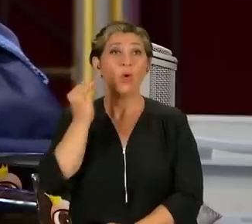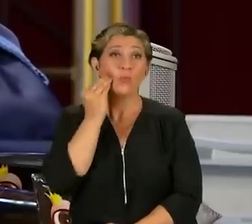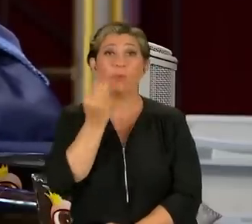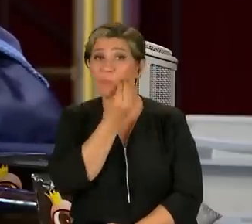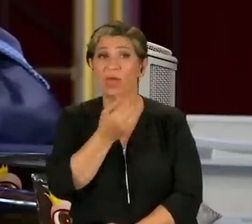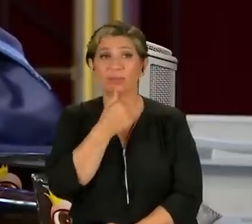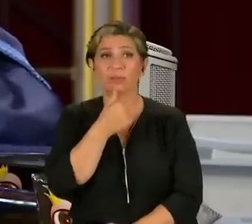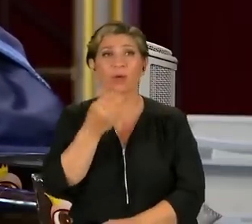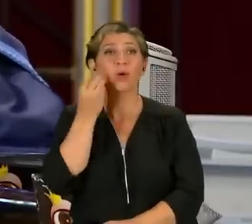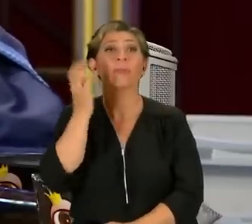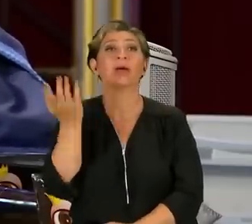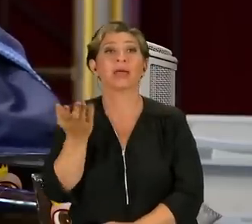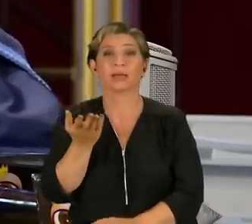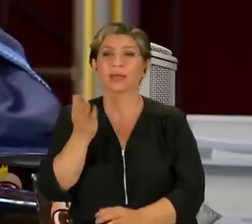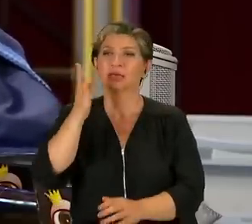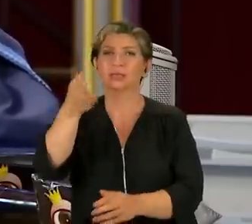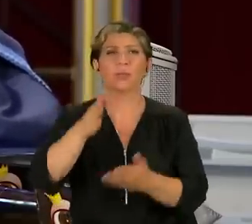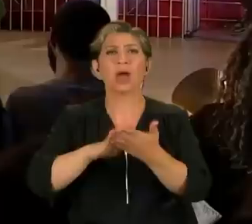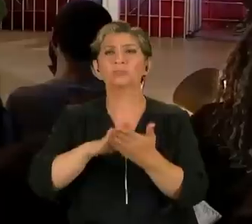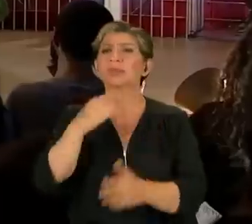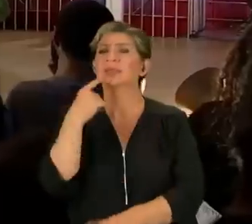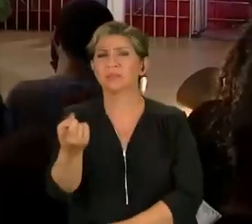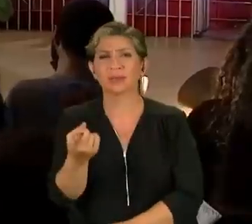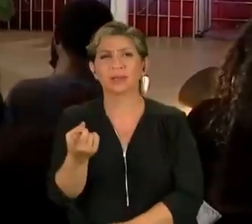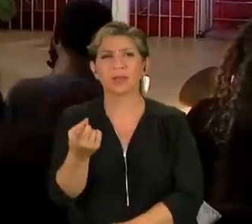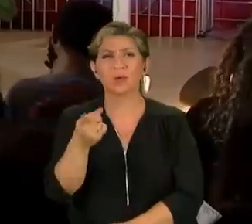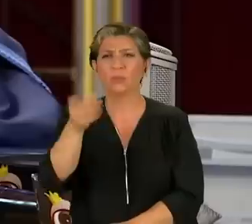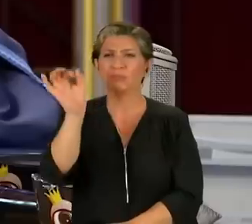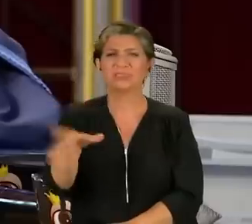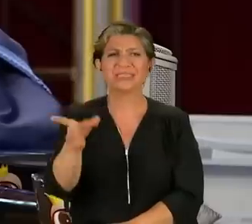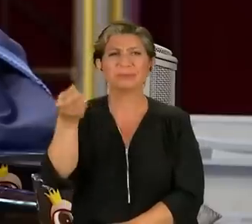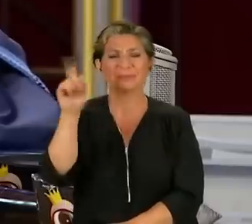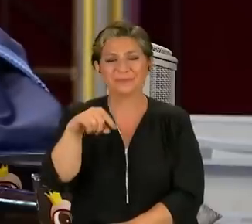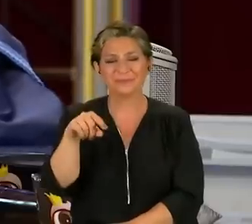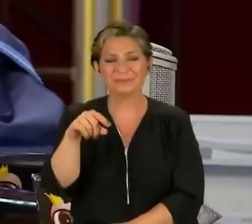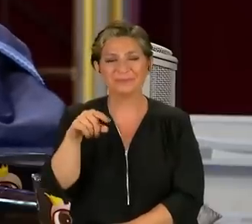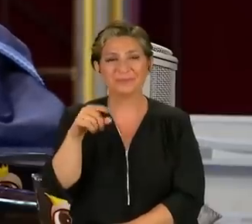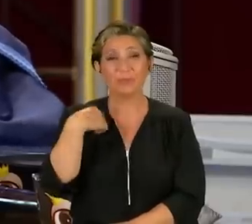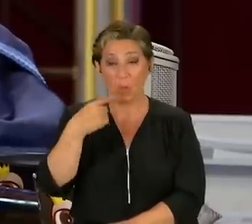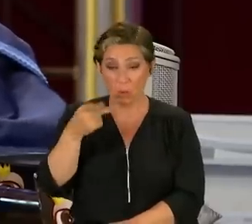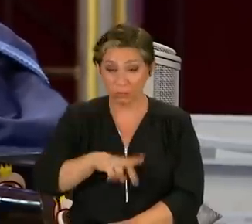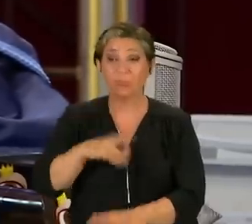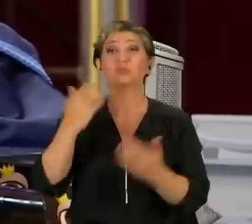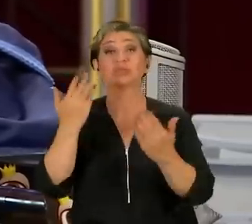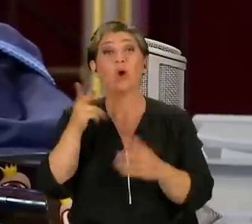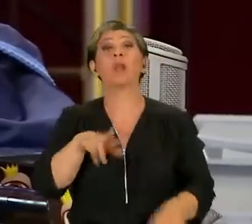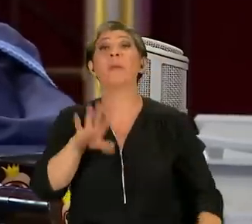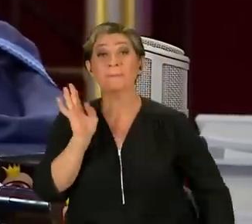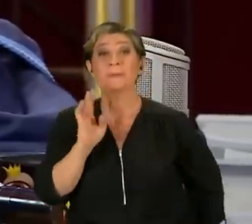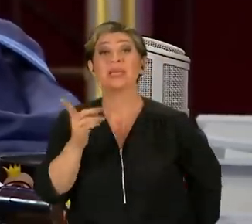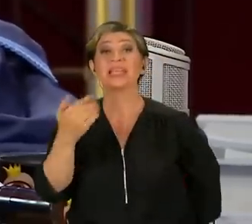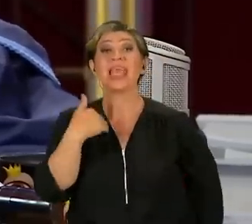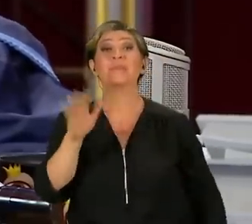Öpeyim mi gidip adama? Hayır öpme. Gittim arkadaşıma dedim ki bu pislik bir daha hani ben ondan önce ölürsem inşallah ölmem